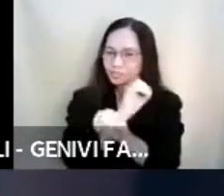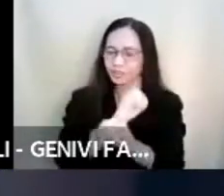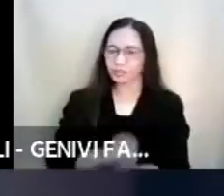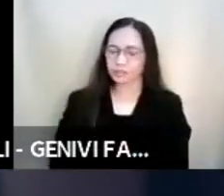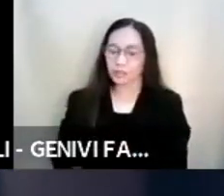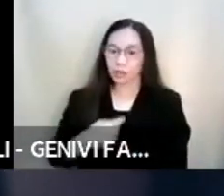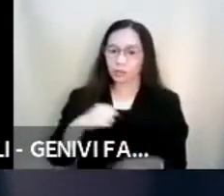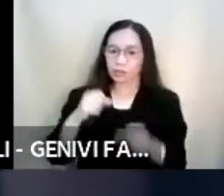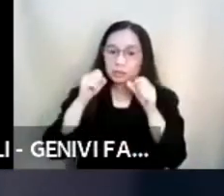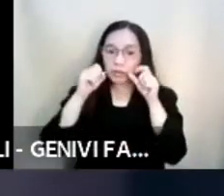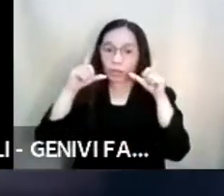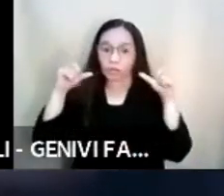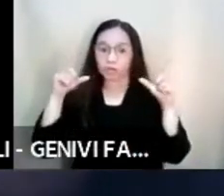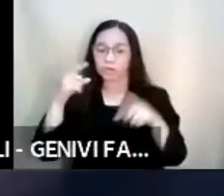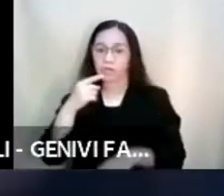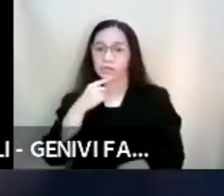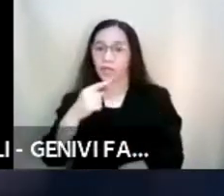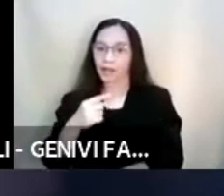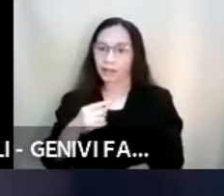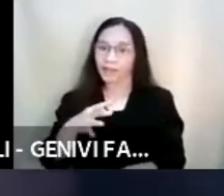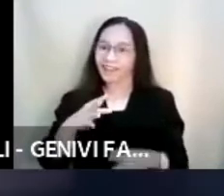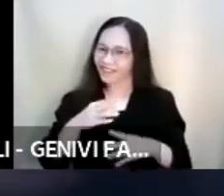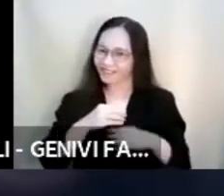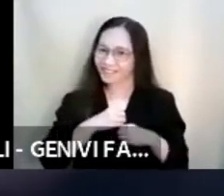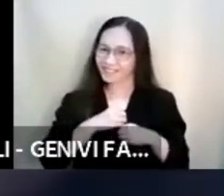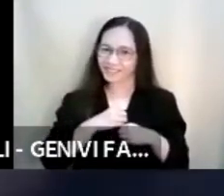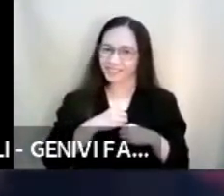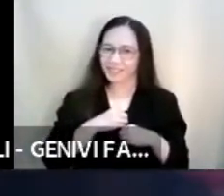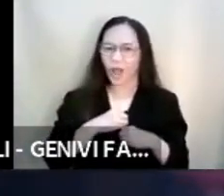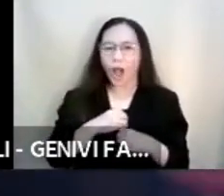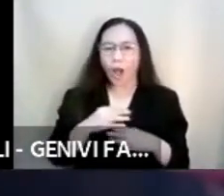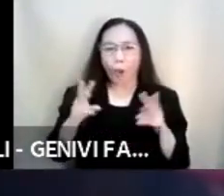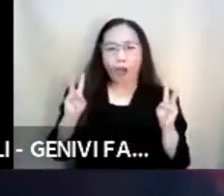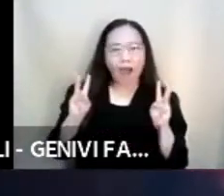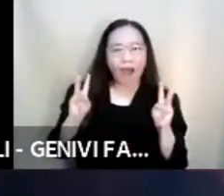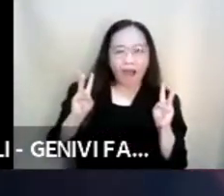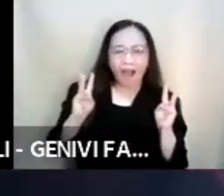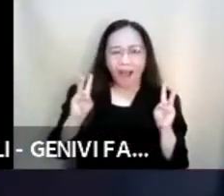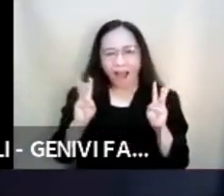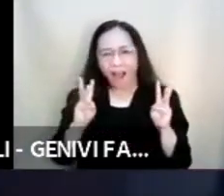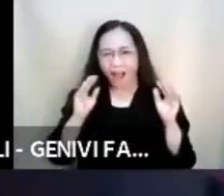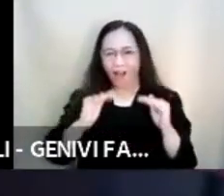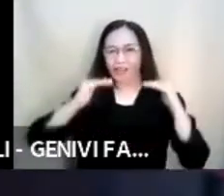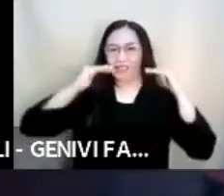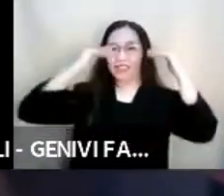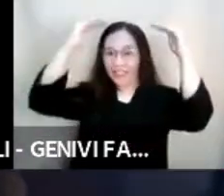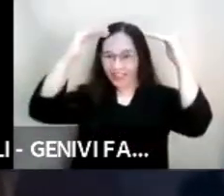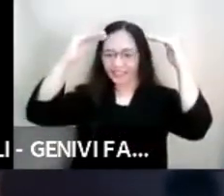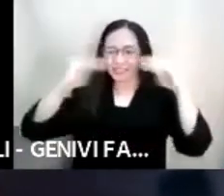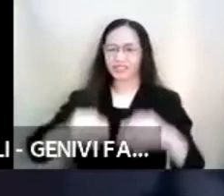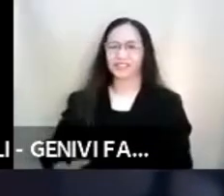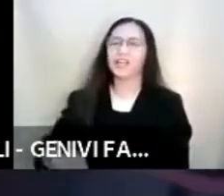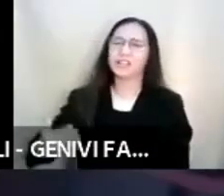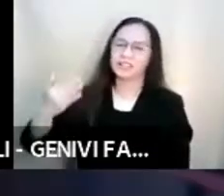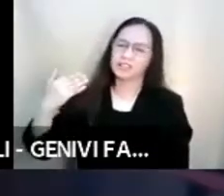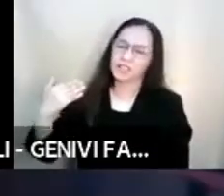nga ni Ma'am Ange na tanggap siya. Diba? Parang wow, parang level up. Although before, ang start namin